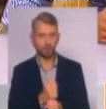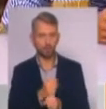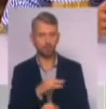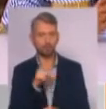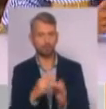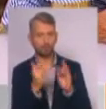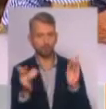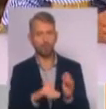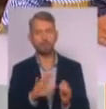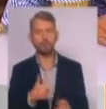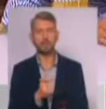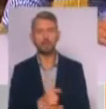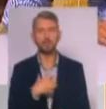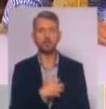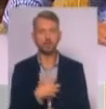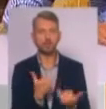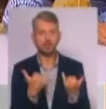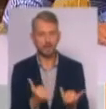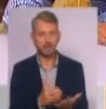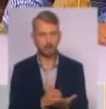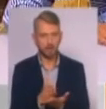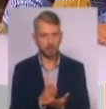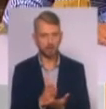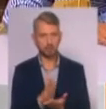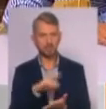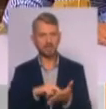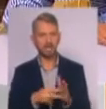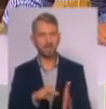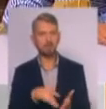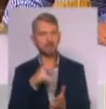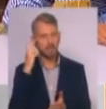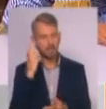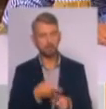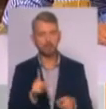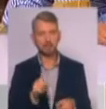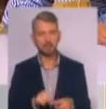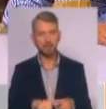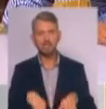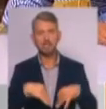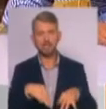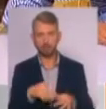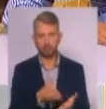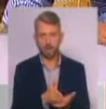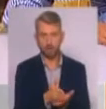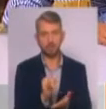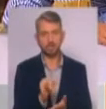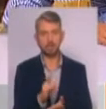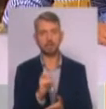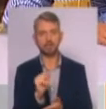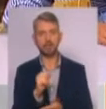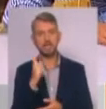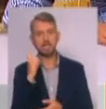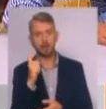мосту. Потім найважливіша зараз галузь в стратегії міста Києва – це транспортна. Так. І на трамвай